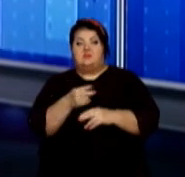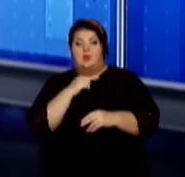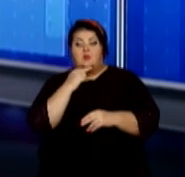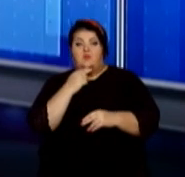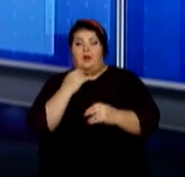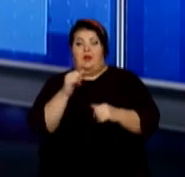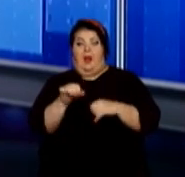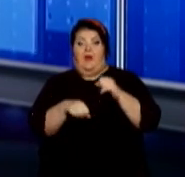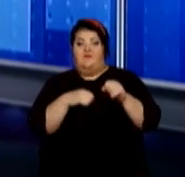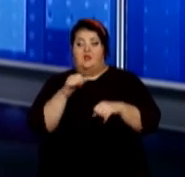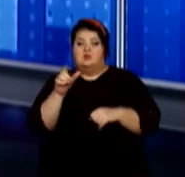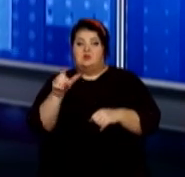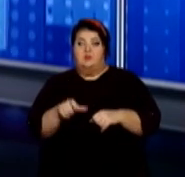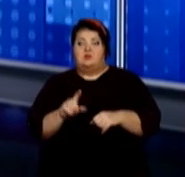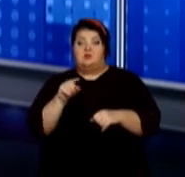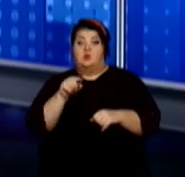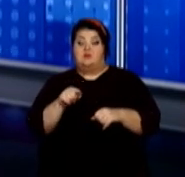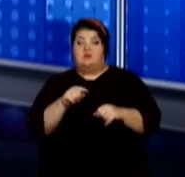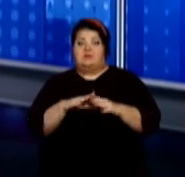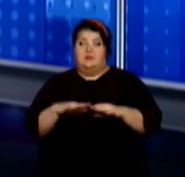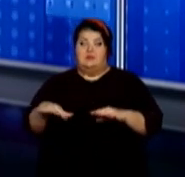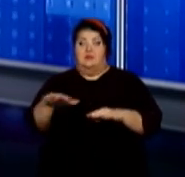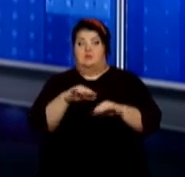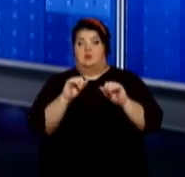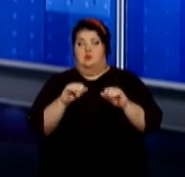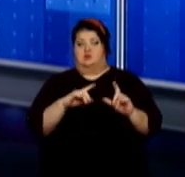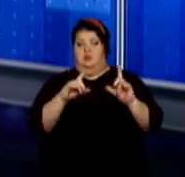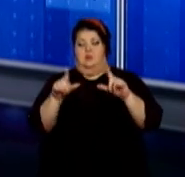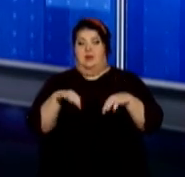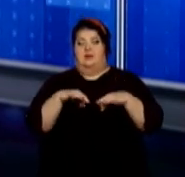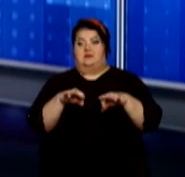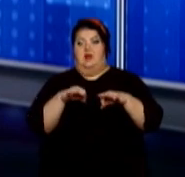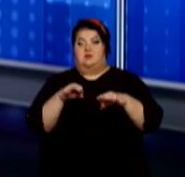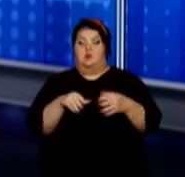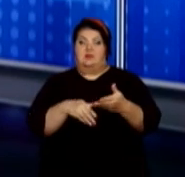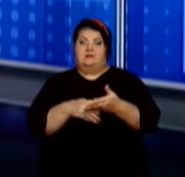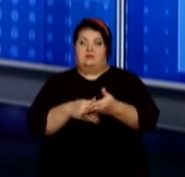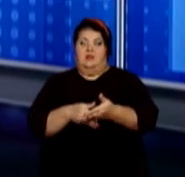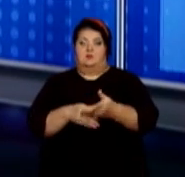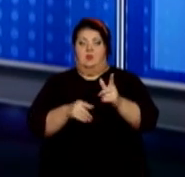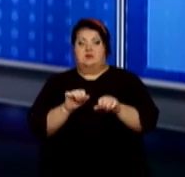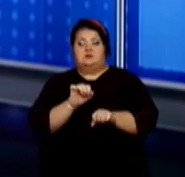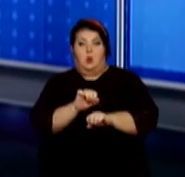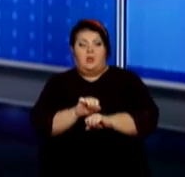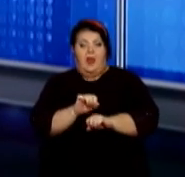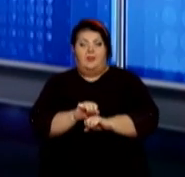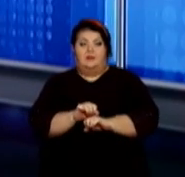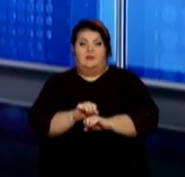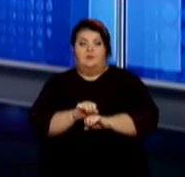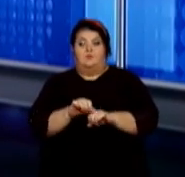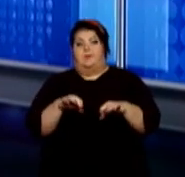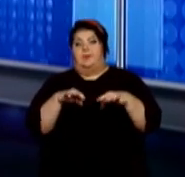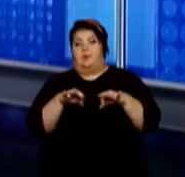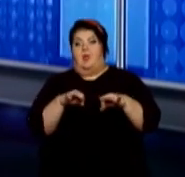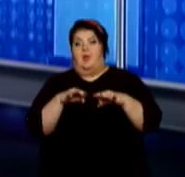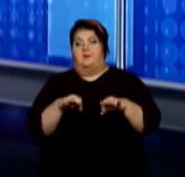для велосипедиста, щоб на цій ділянці можуть виїжджати транспортний засіб. Це з стоянки, з автомийки,